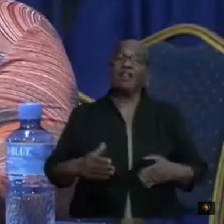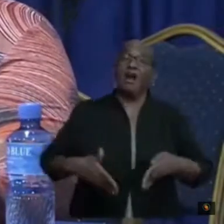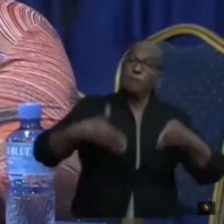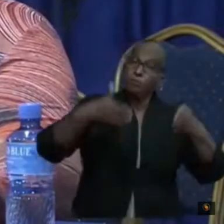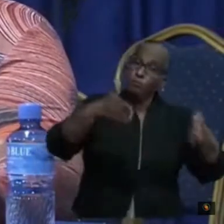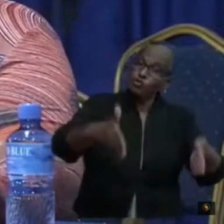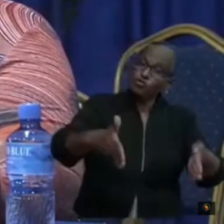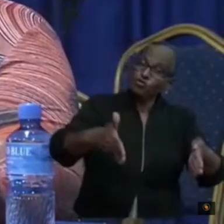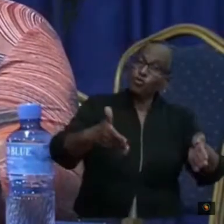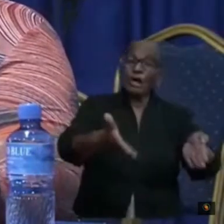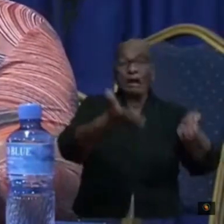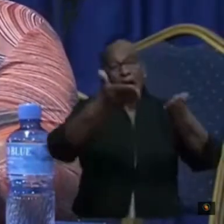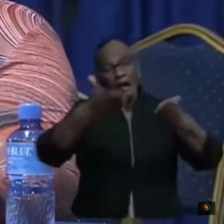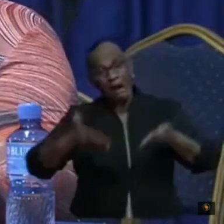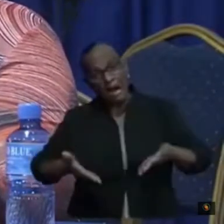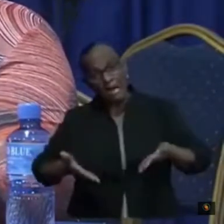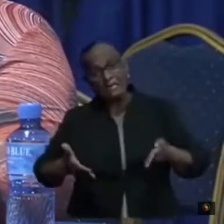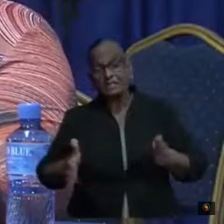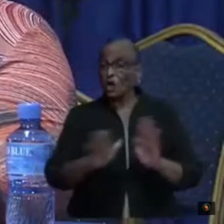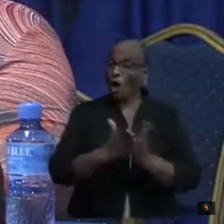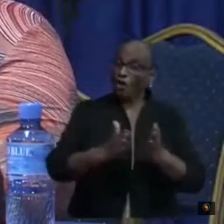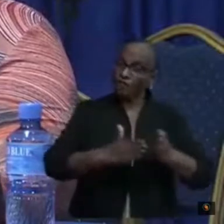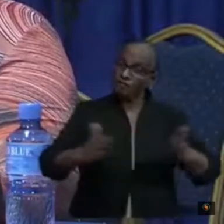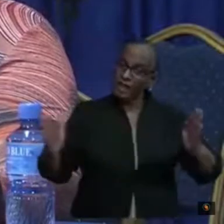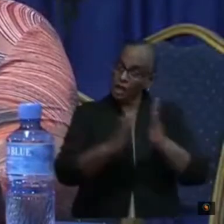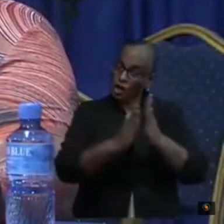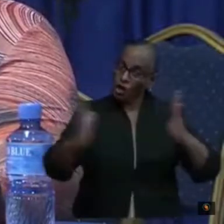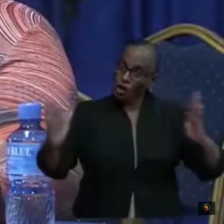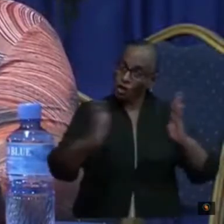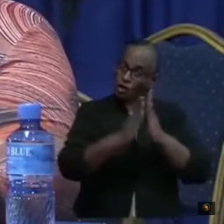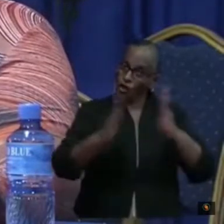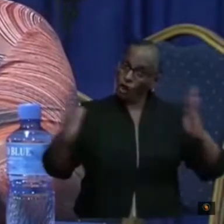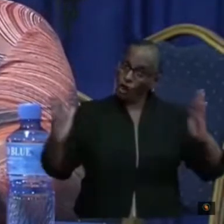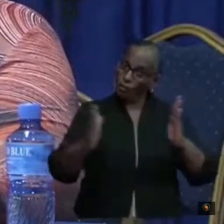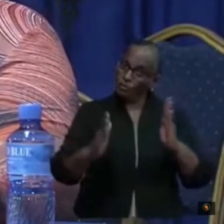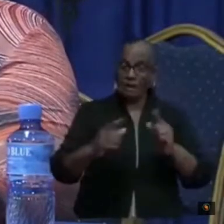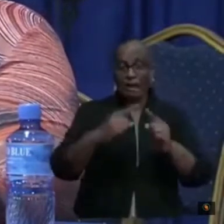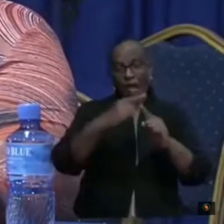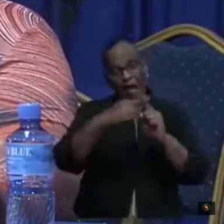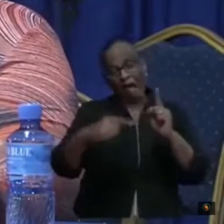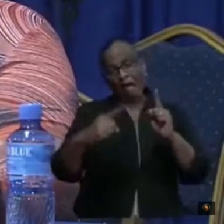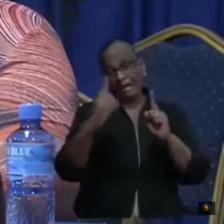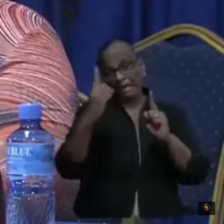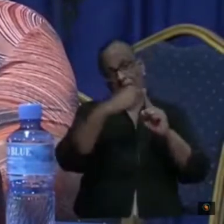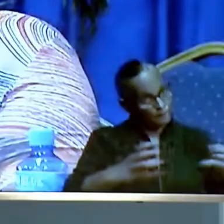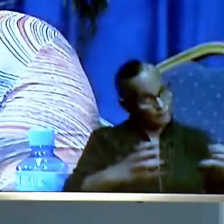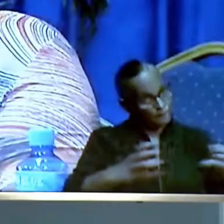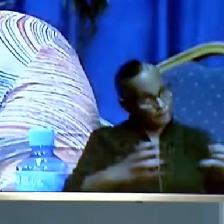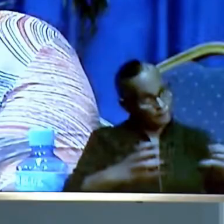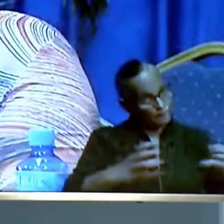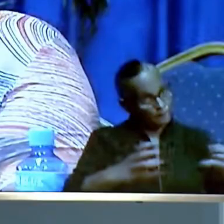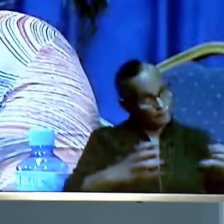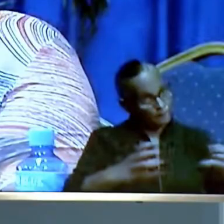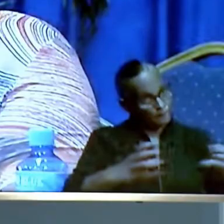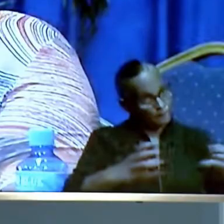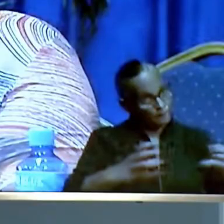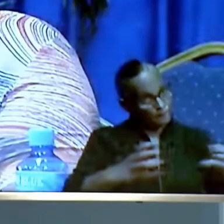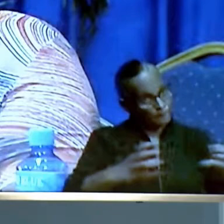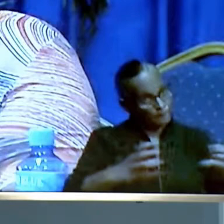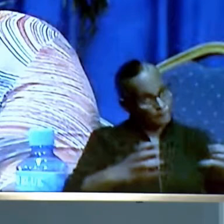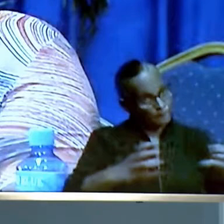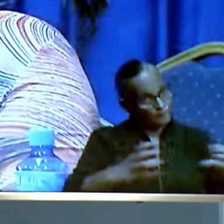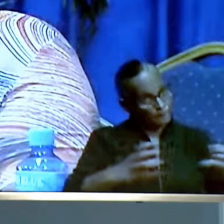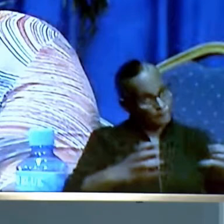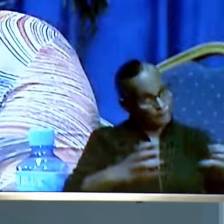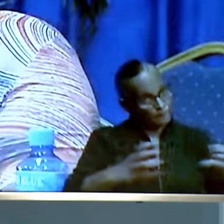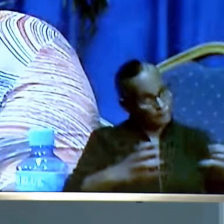bezoekers is er een minimale ruimte of spatie van tussen de 1,5 en 2 meter. Koningsbloem zei dat het